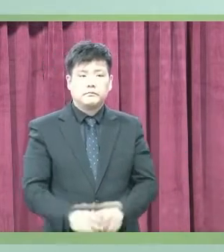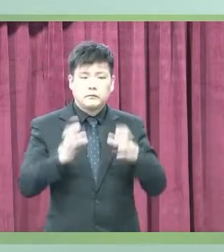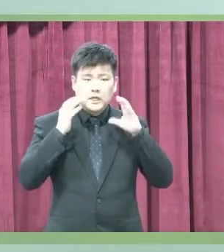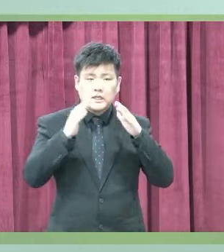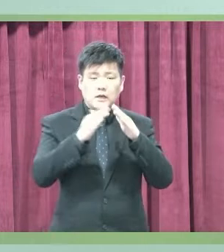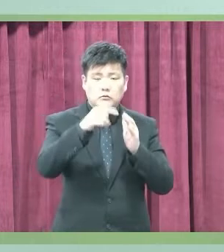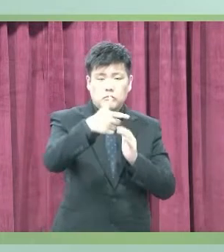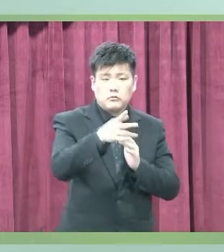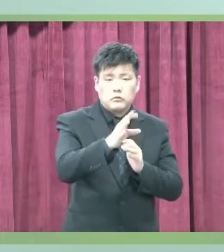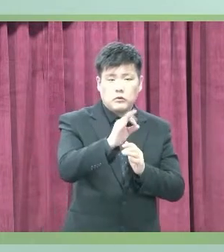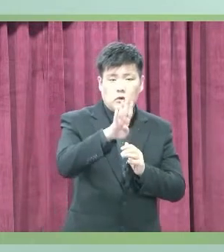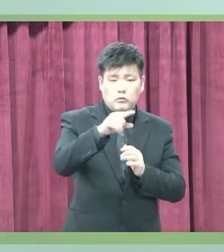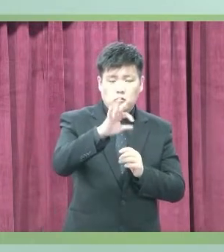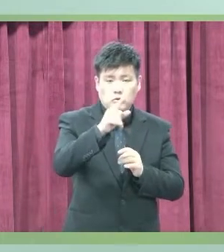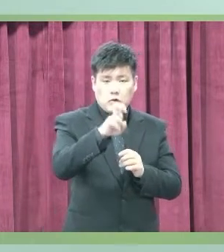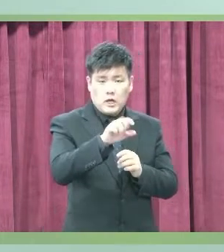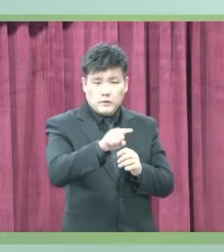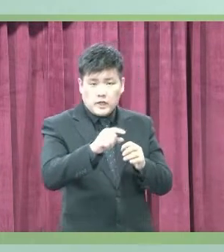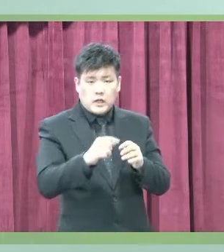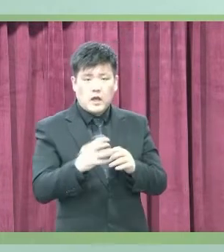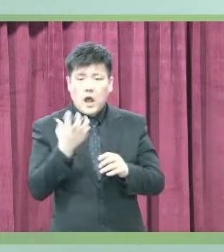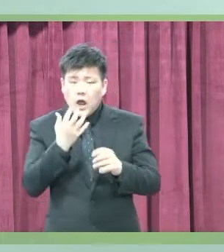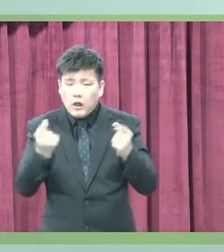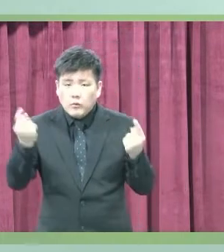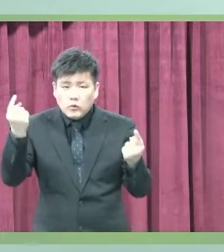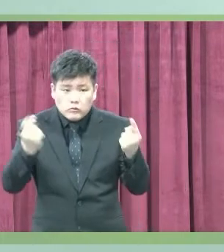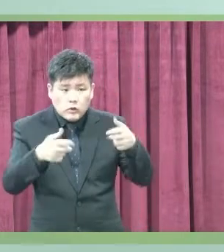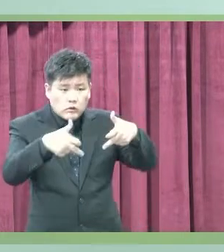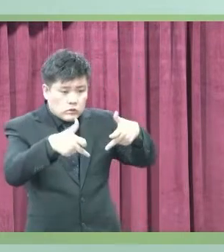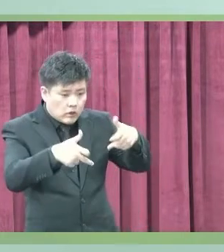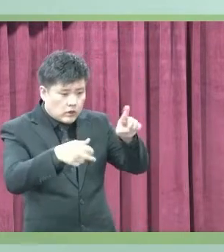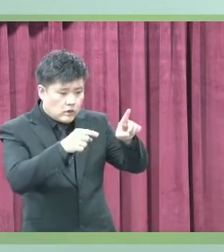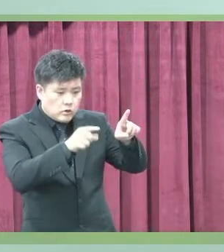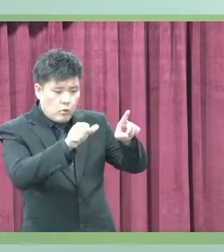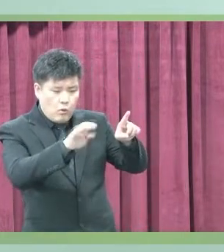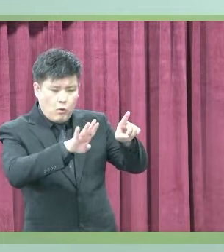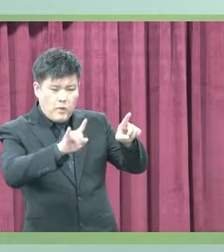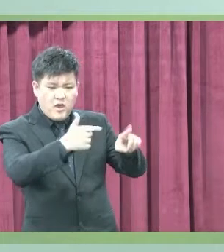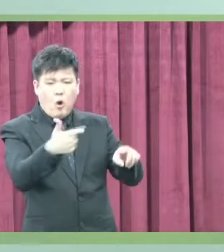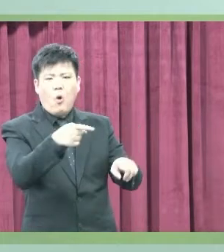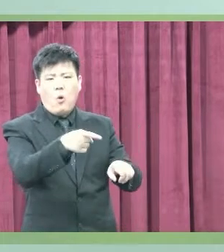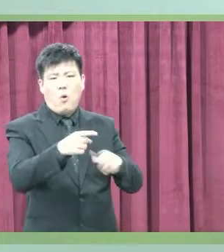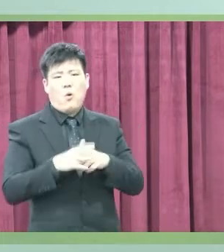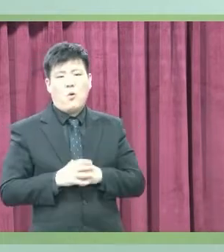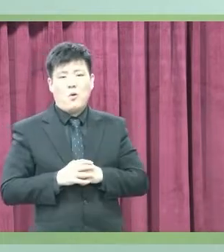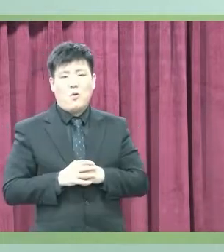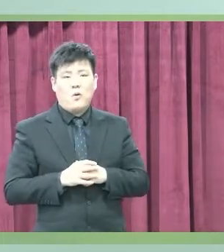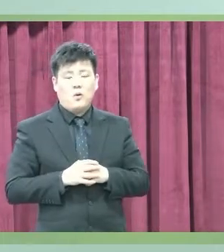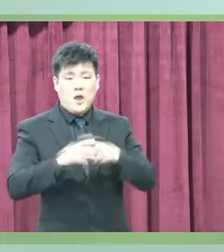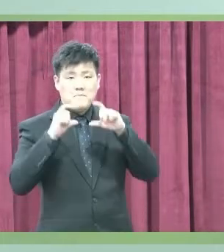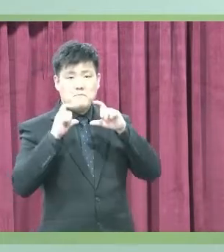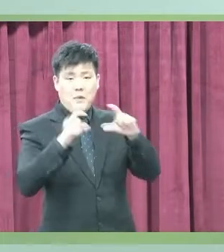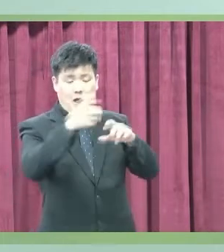자궁경부암 검진 또 비장애인보다는 장애인이 1.5배 더 높게 나타나고 있고, 판정 현황